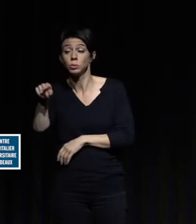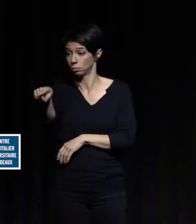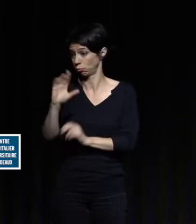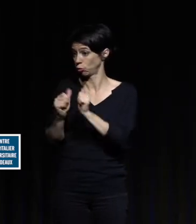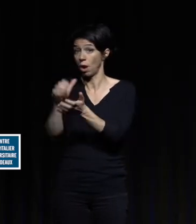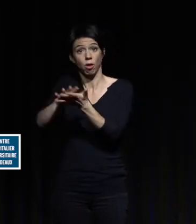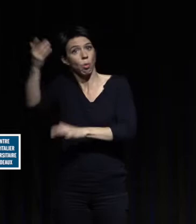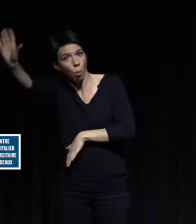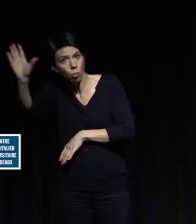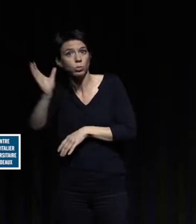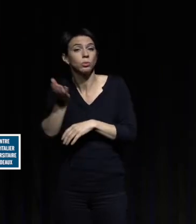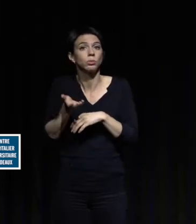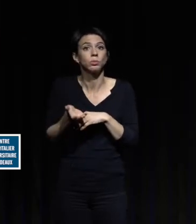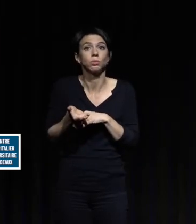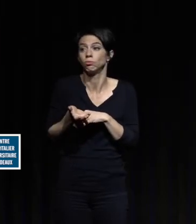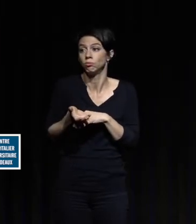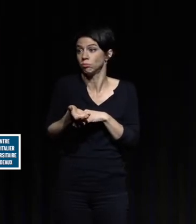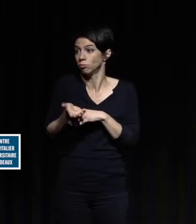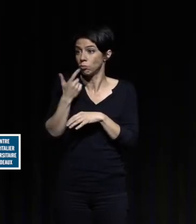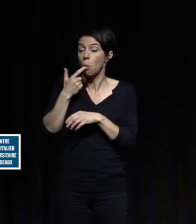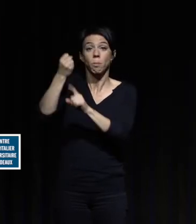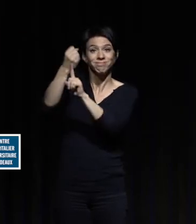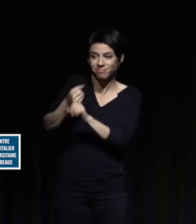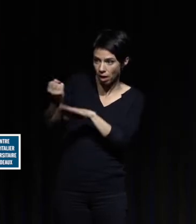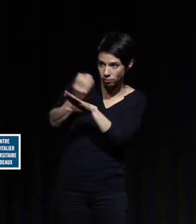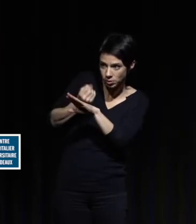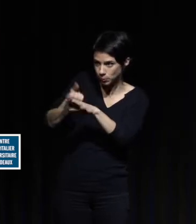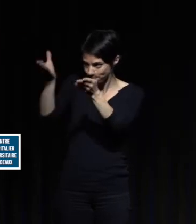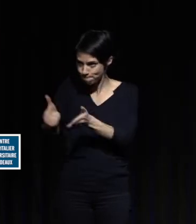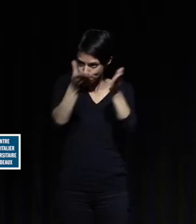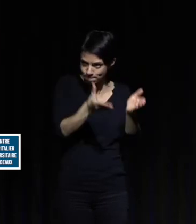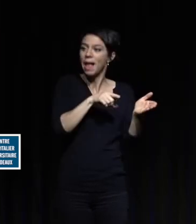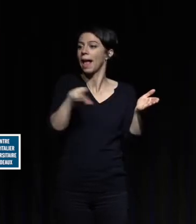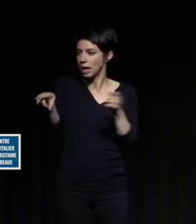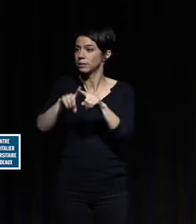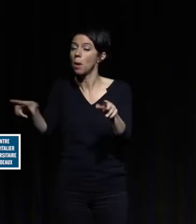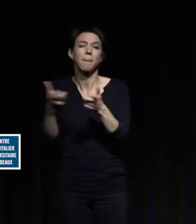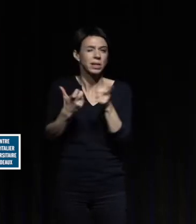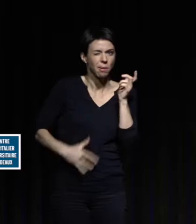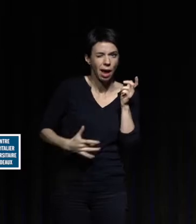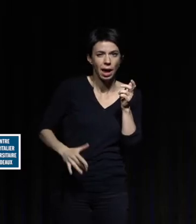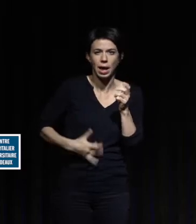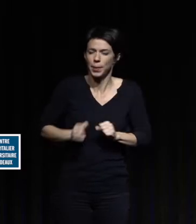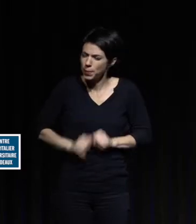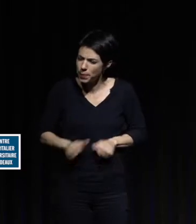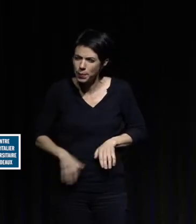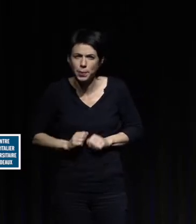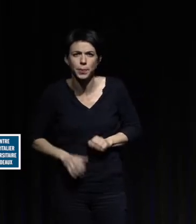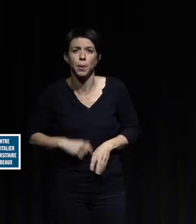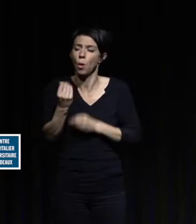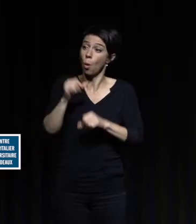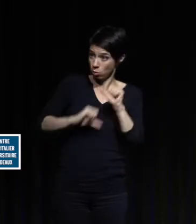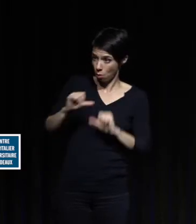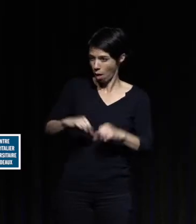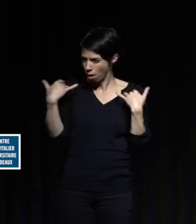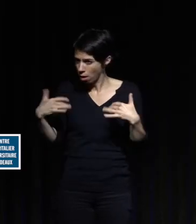forcément les mêmes symptômes. Ils vont surtout être là pour les règles abondantes et pour les douleurs de règles.